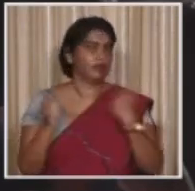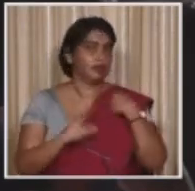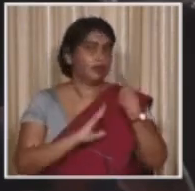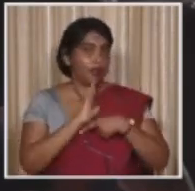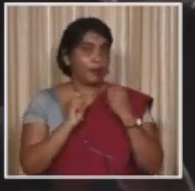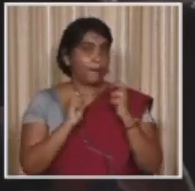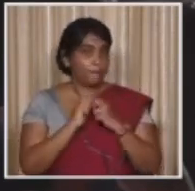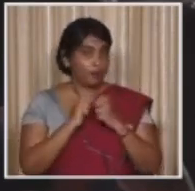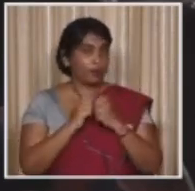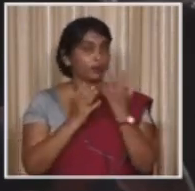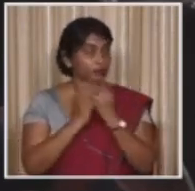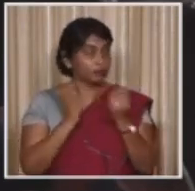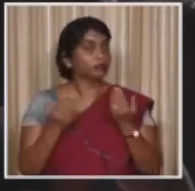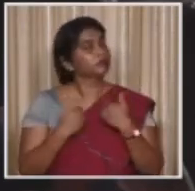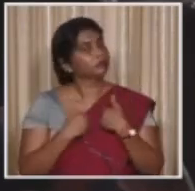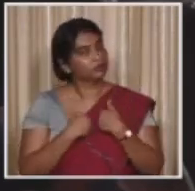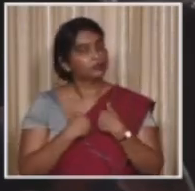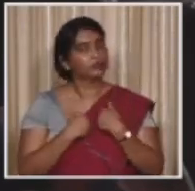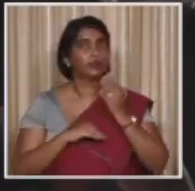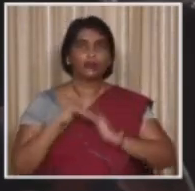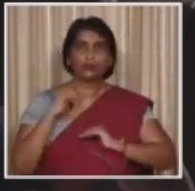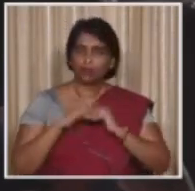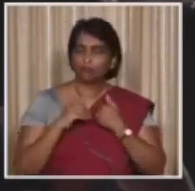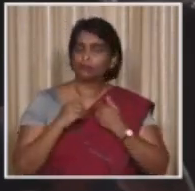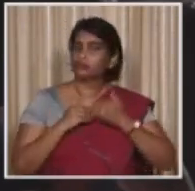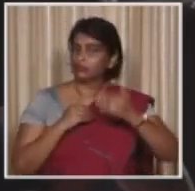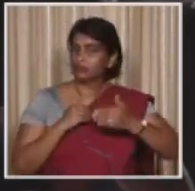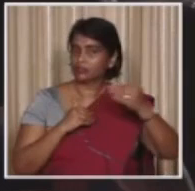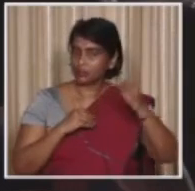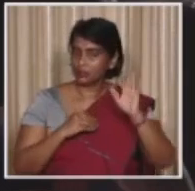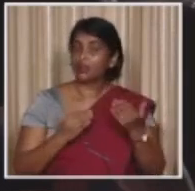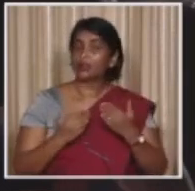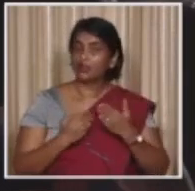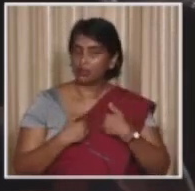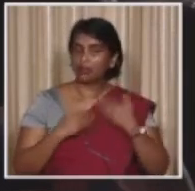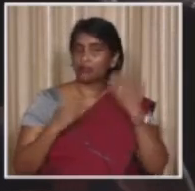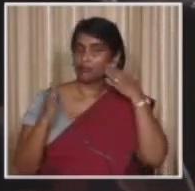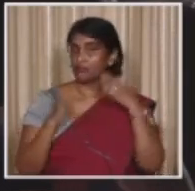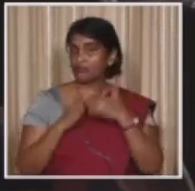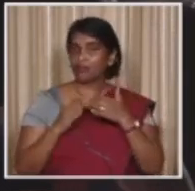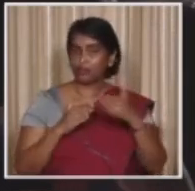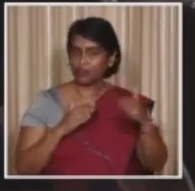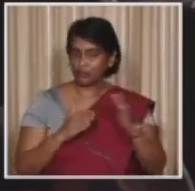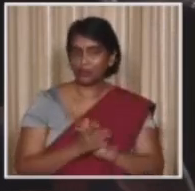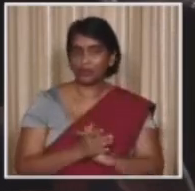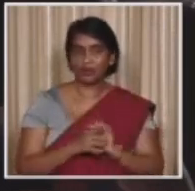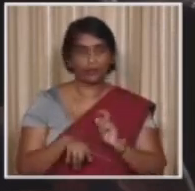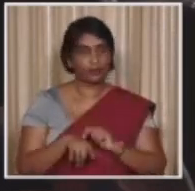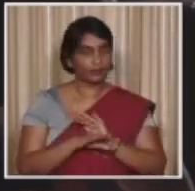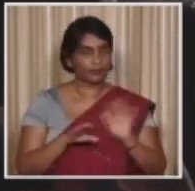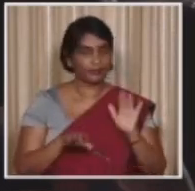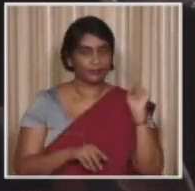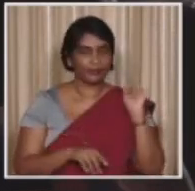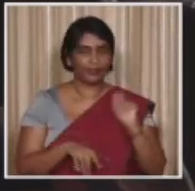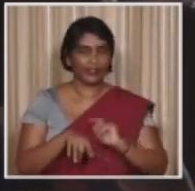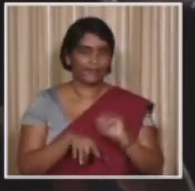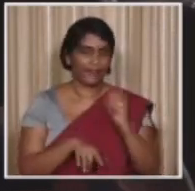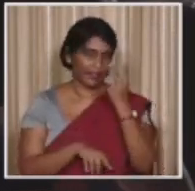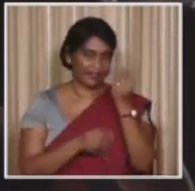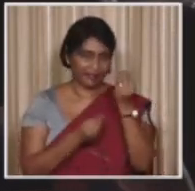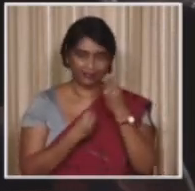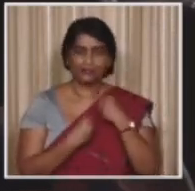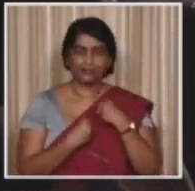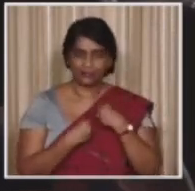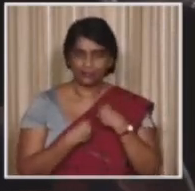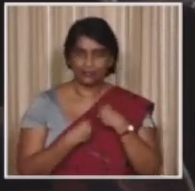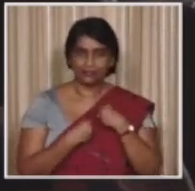නම් අපි ප්‍රායෝගිකව ඉදිරියට යන්න ඕන. අපේ පැතිවල තියෙන ගරු මන්ත්‍රීතුමා කාලය අවසන්. මට විනාඩි දෙකක් දෙන්න ගරු